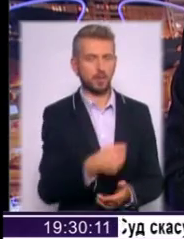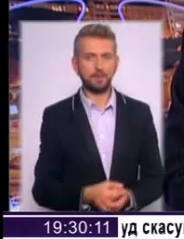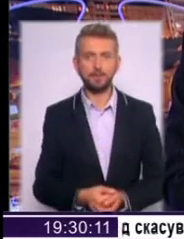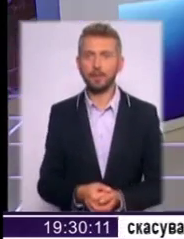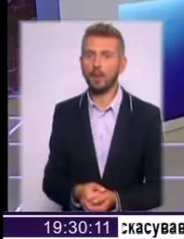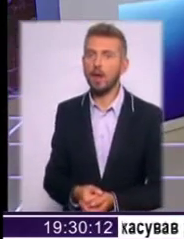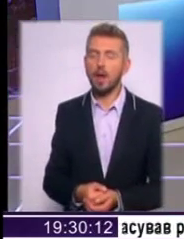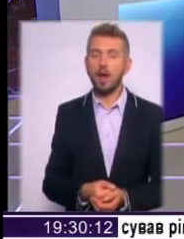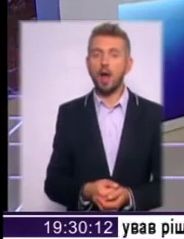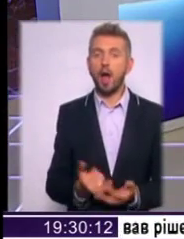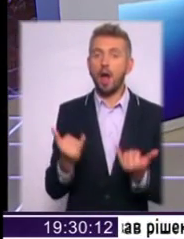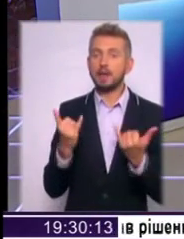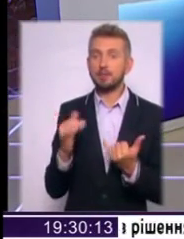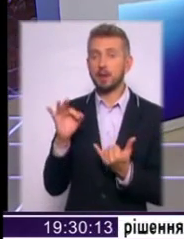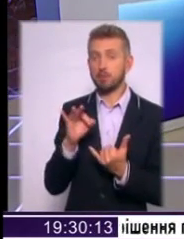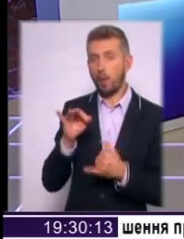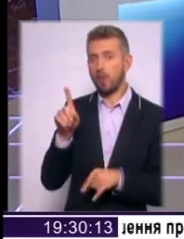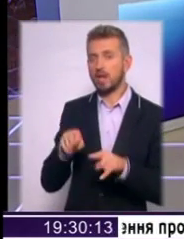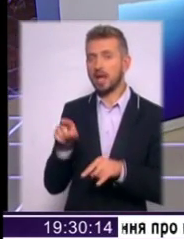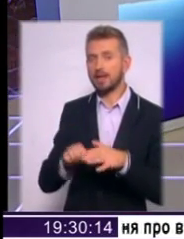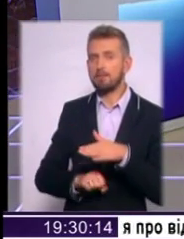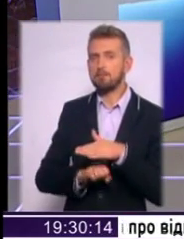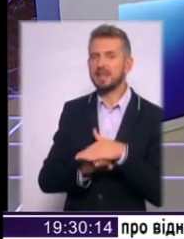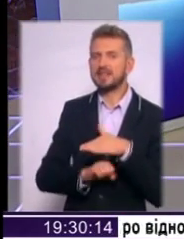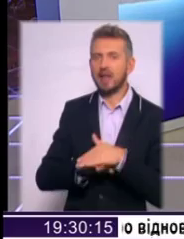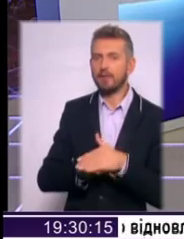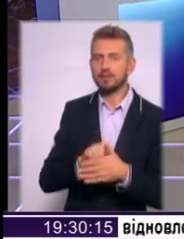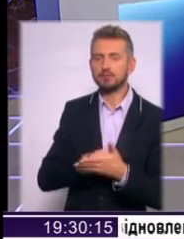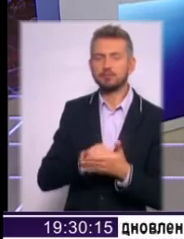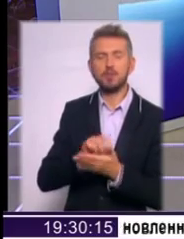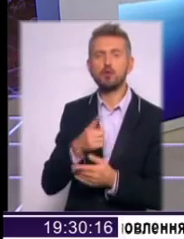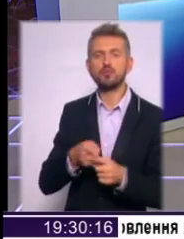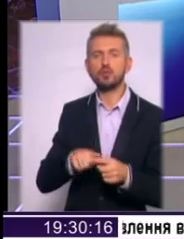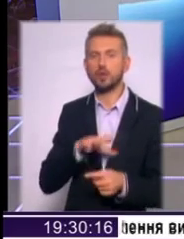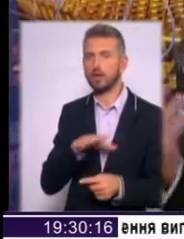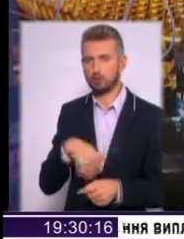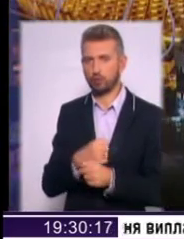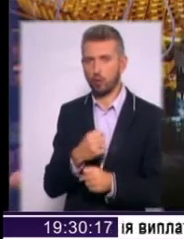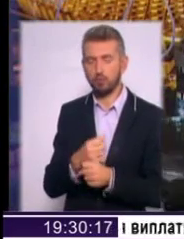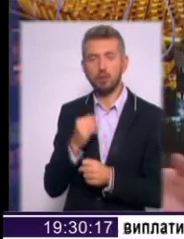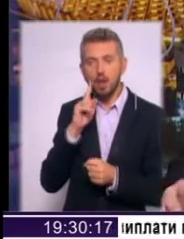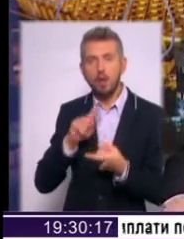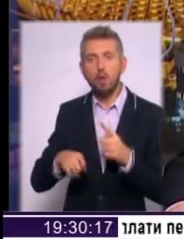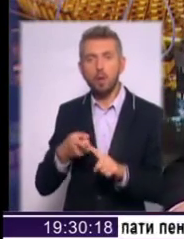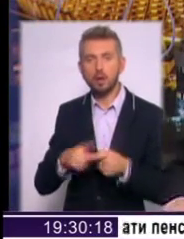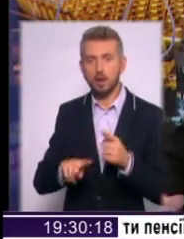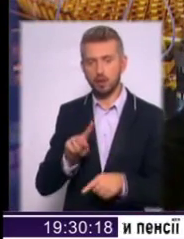тепер якраз про деякі підстави, чому цього не було зроблено, і логіка, чому це